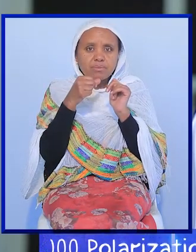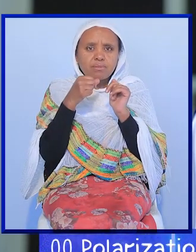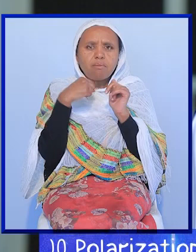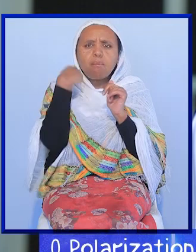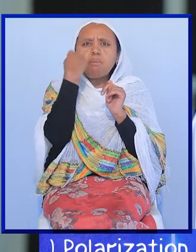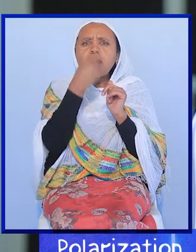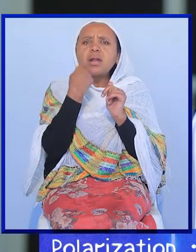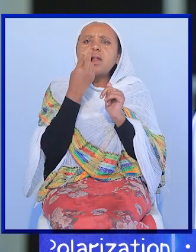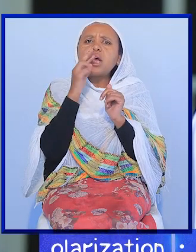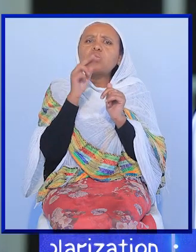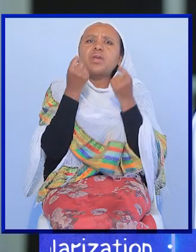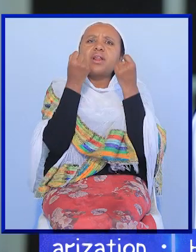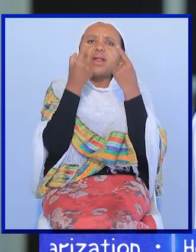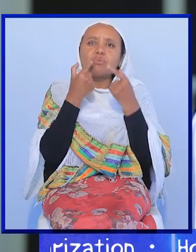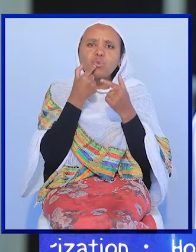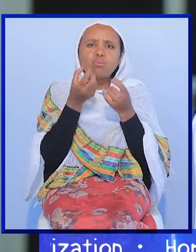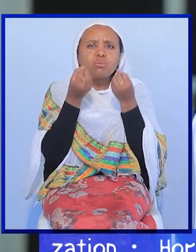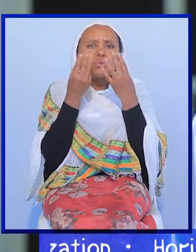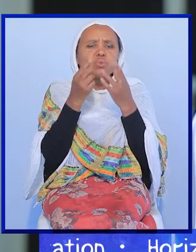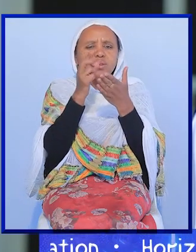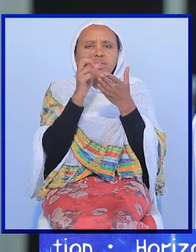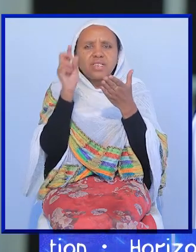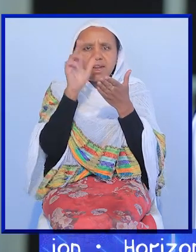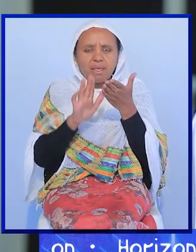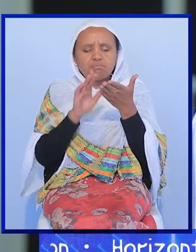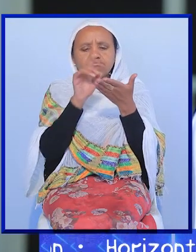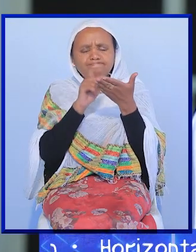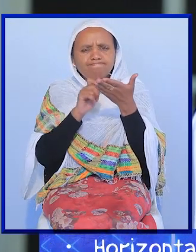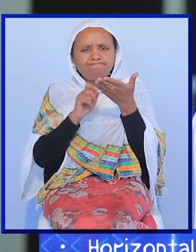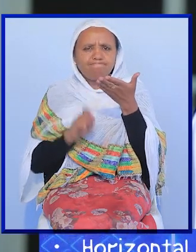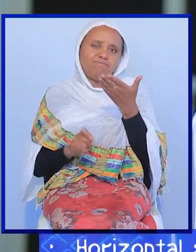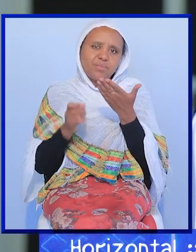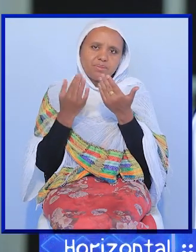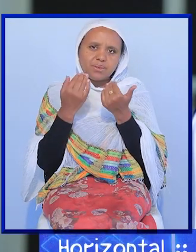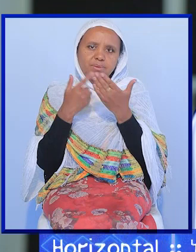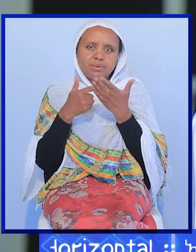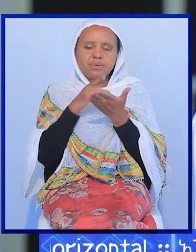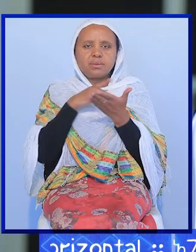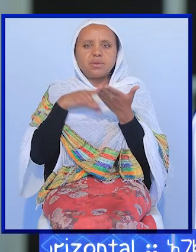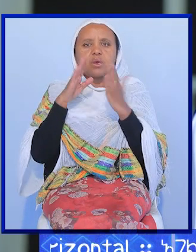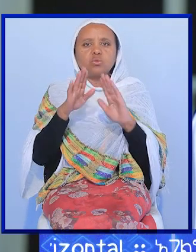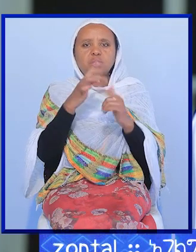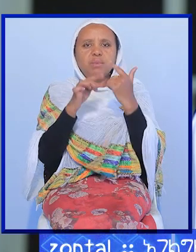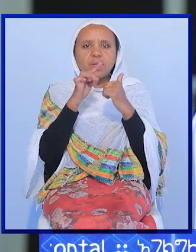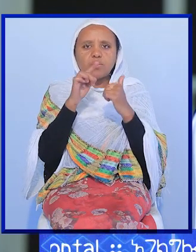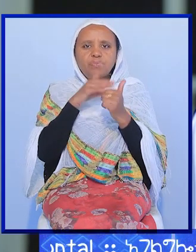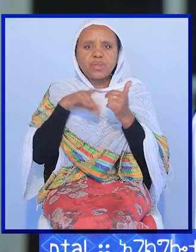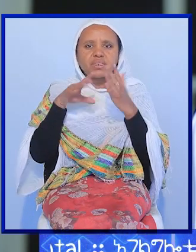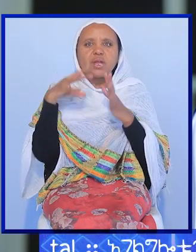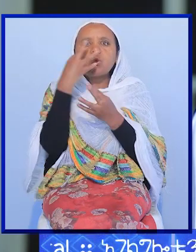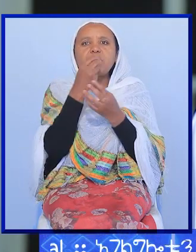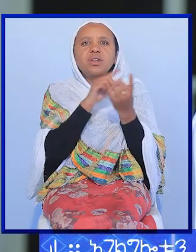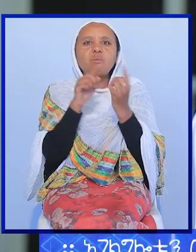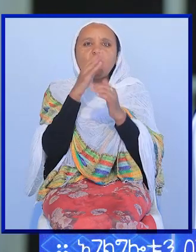ማን አይቶ በተረዳልኝ እያለ ብዙ ቅኔ ደርድሮ ነበር። እና ያ ከክርስቶስ የመጣ ነው። የክርስቲያን ውበቱ